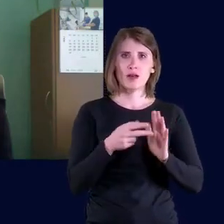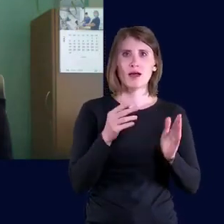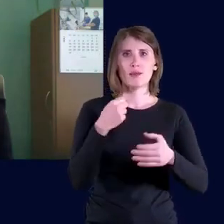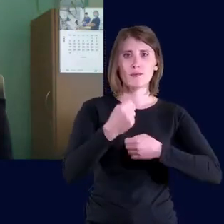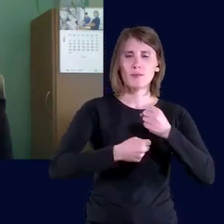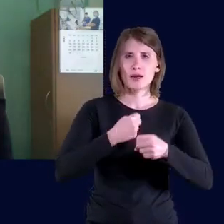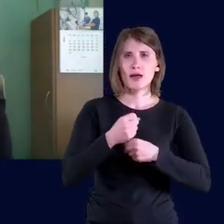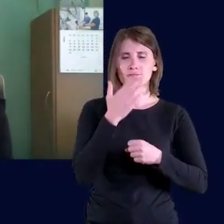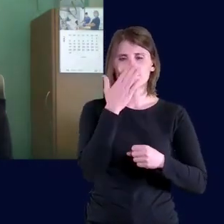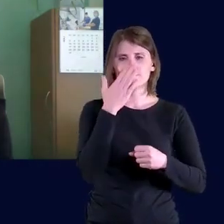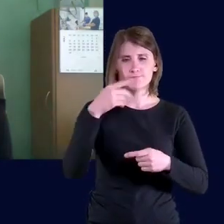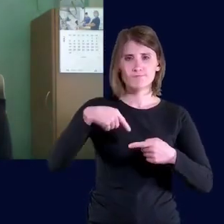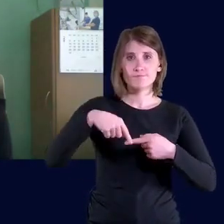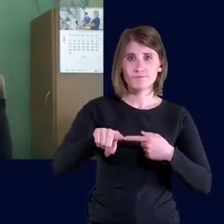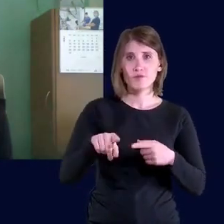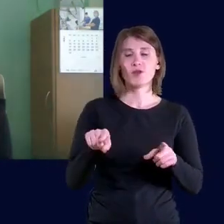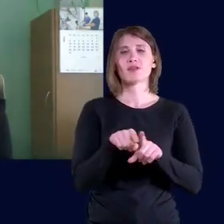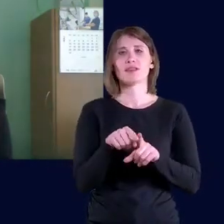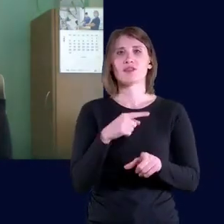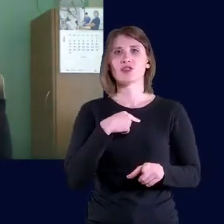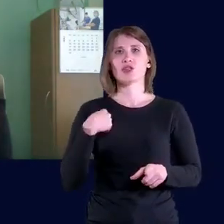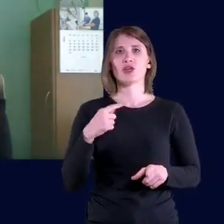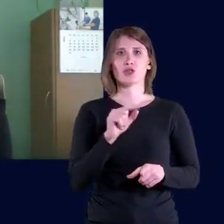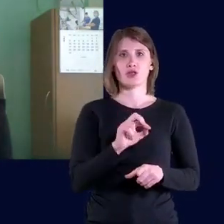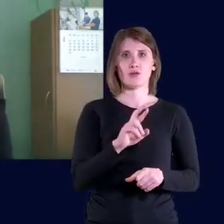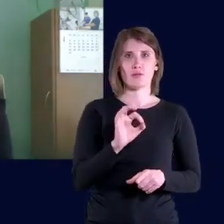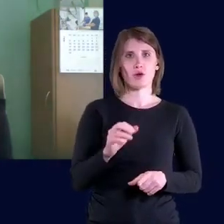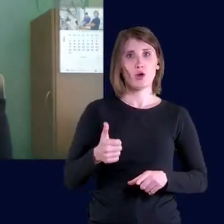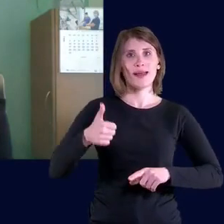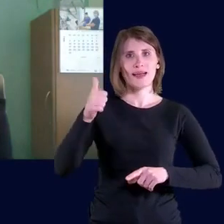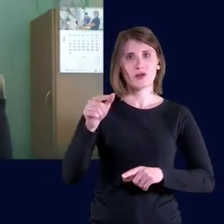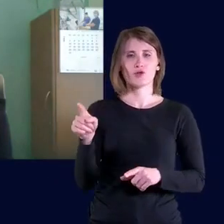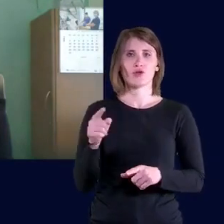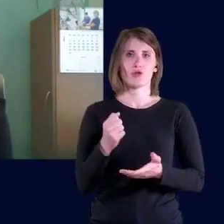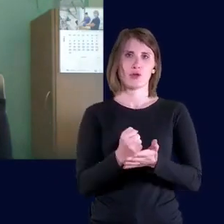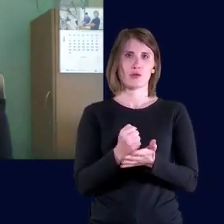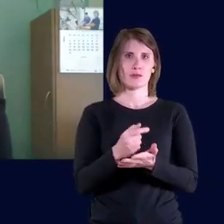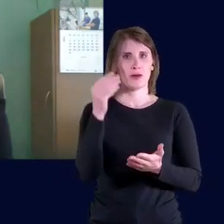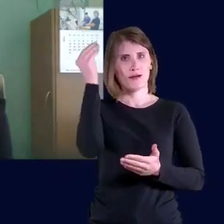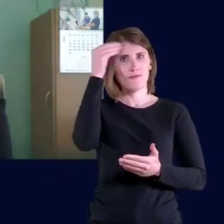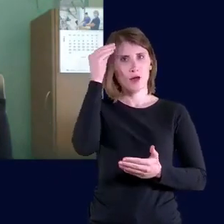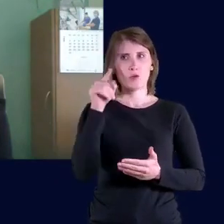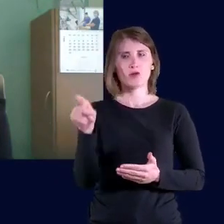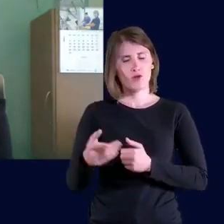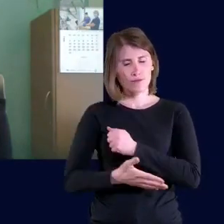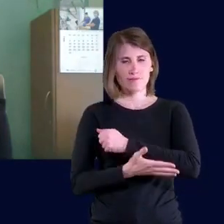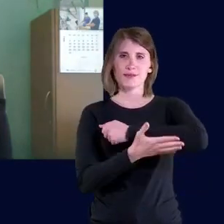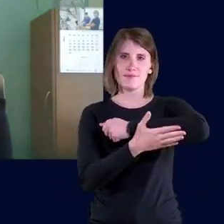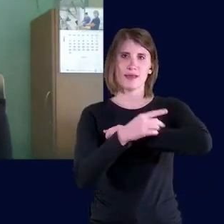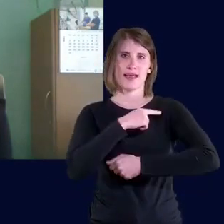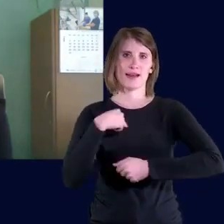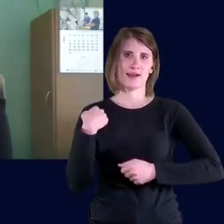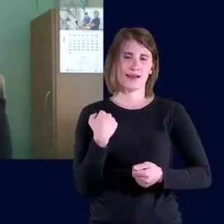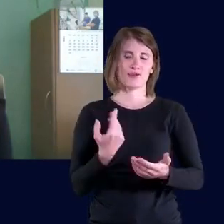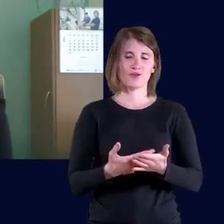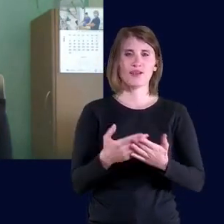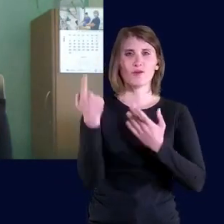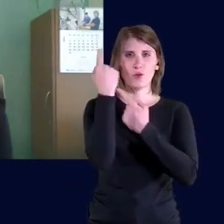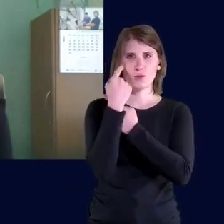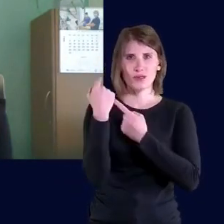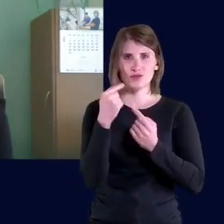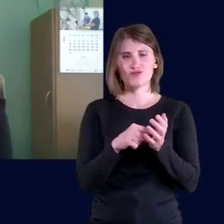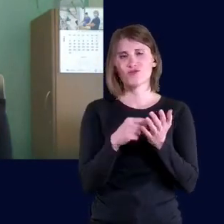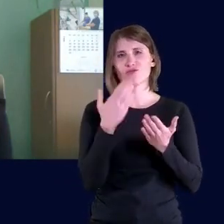silne wsparcie prorektor do spraw nauki Ja myślę że to są takie komponenty które mogą które